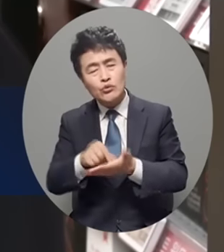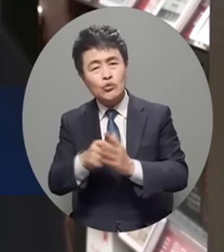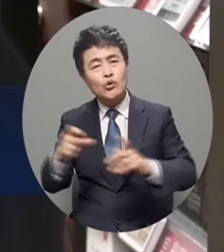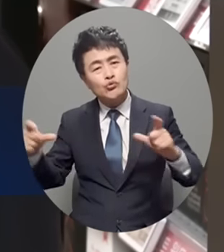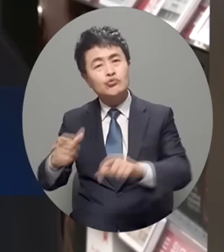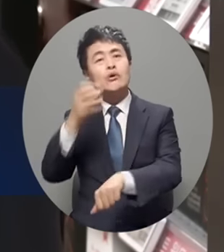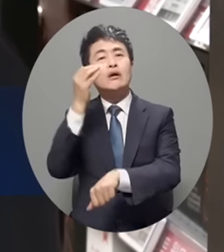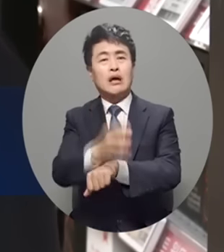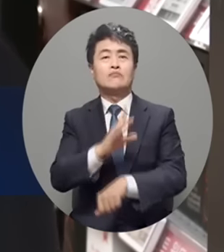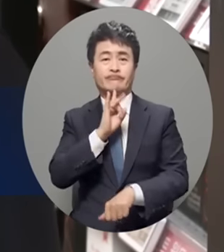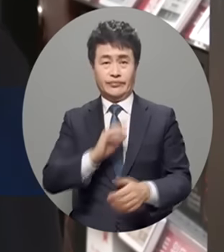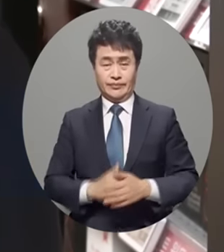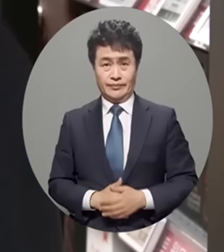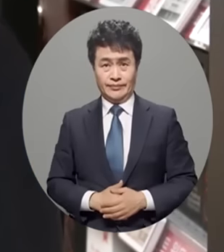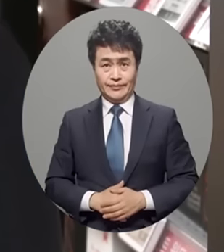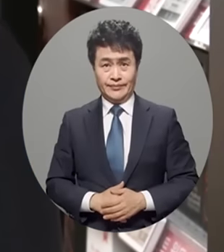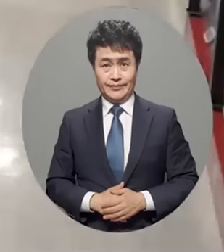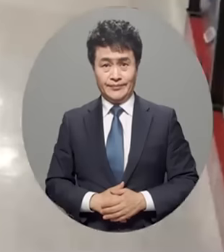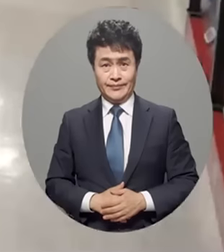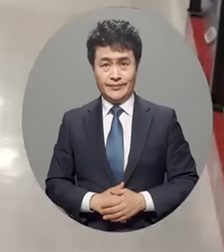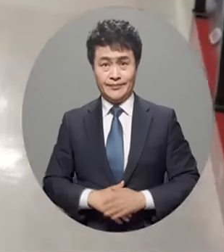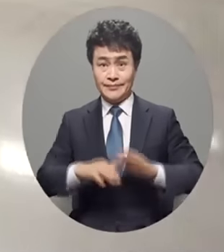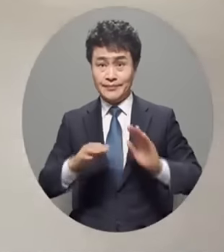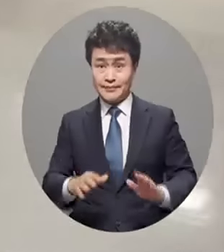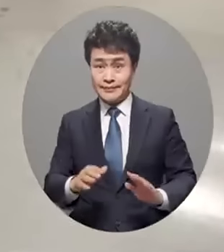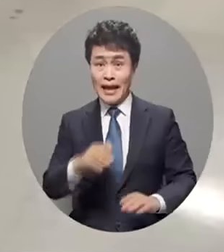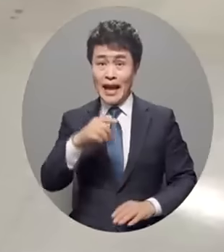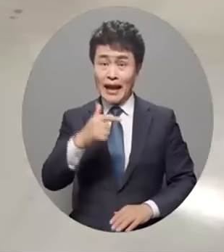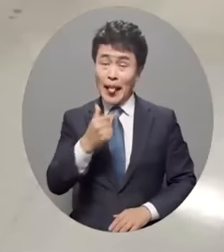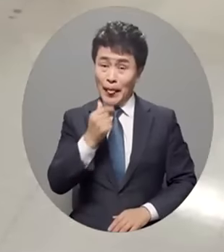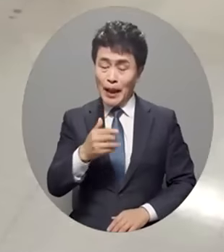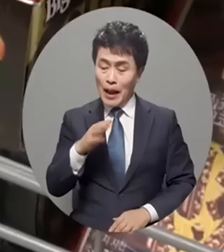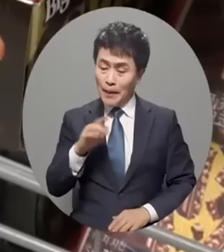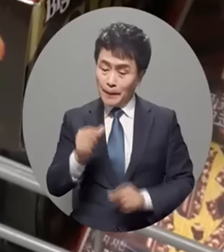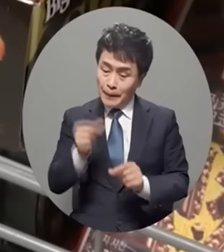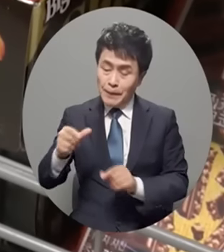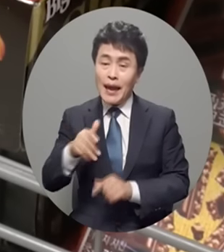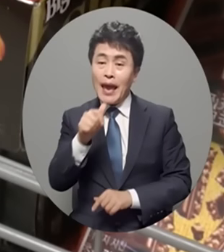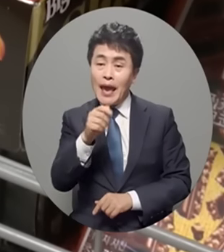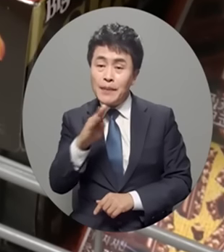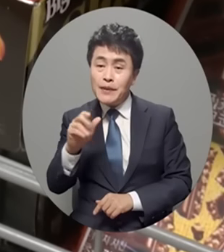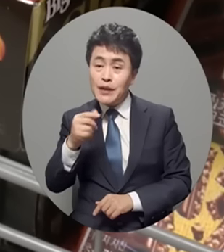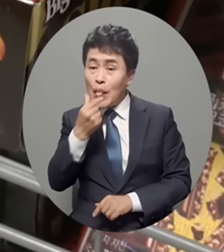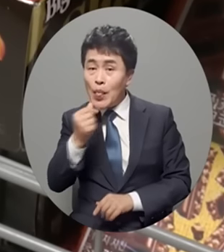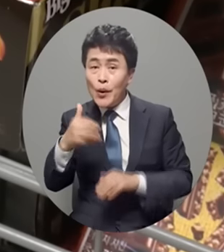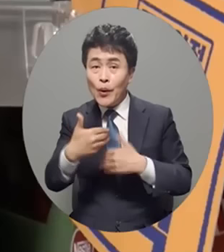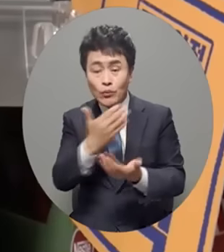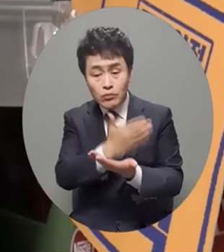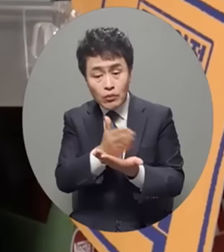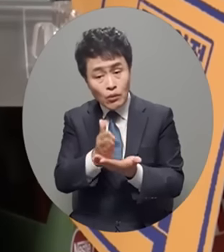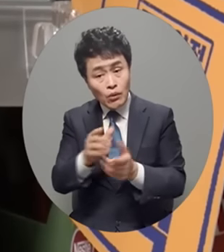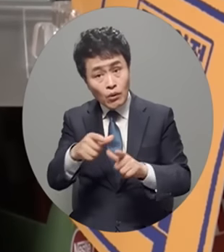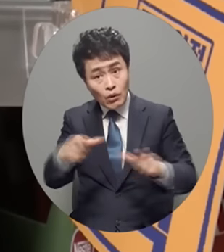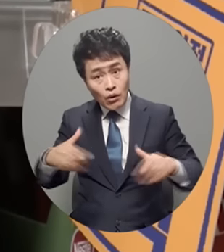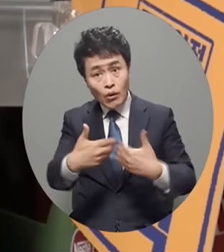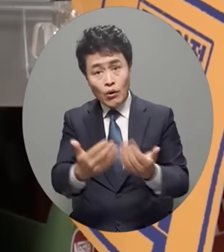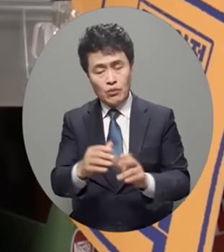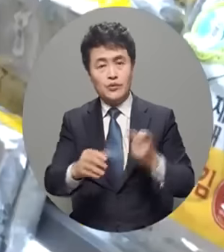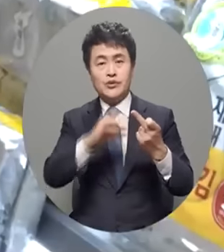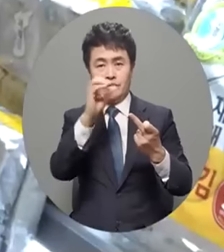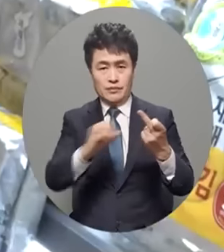사는 수밖에 없는 것 같고. 가나 초콜릿, 빼빼로, ABC 초콜릿 등 초콜릿 제품 가격은 평균